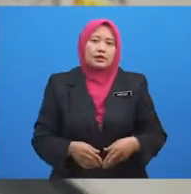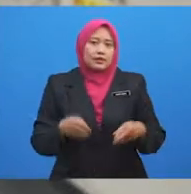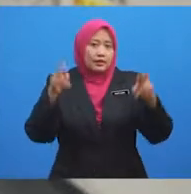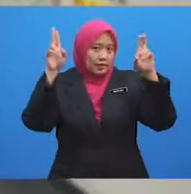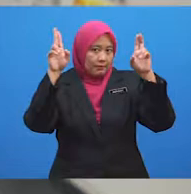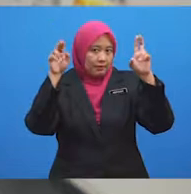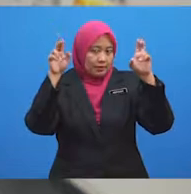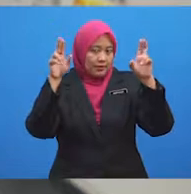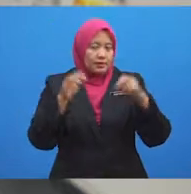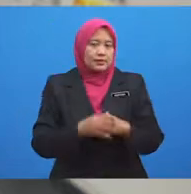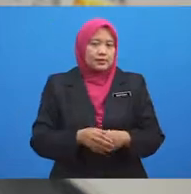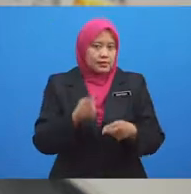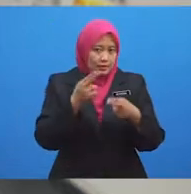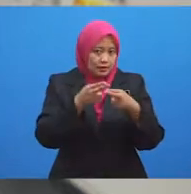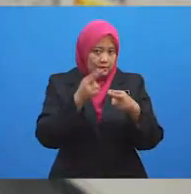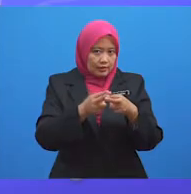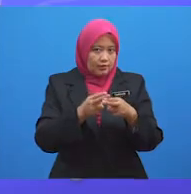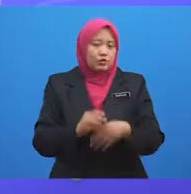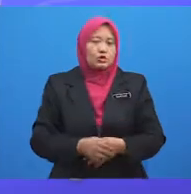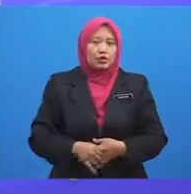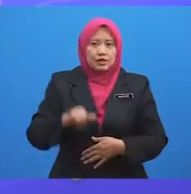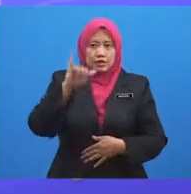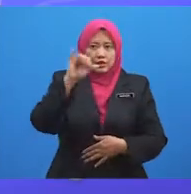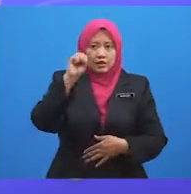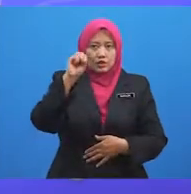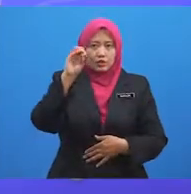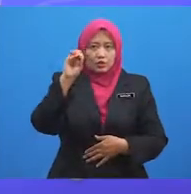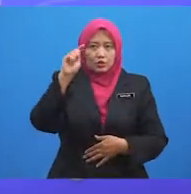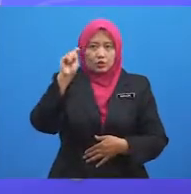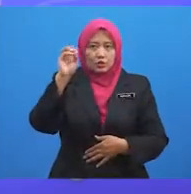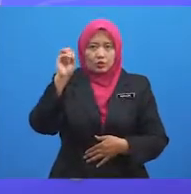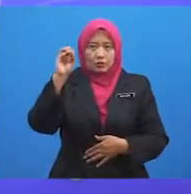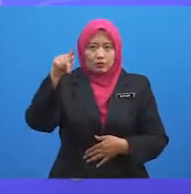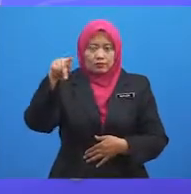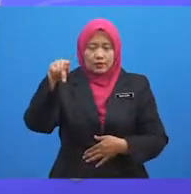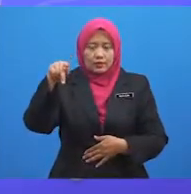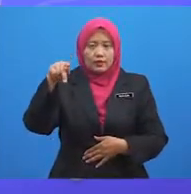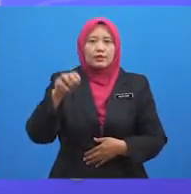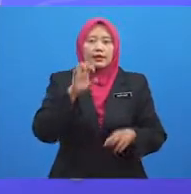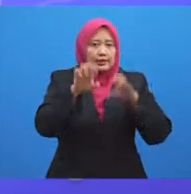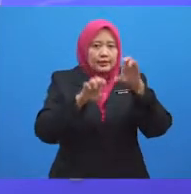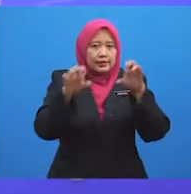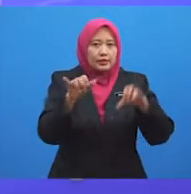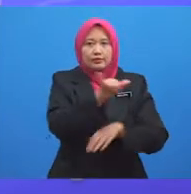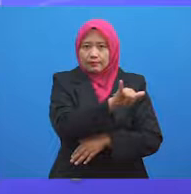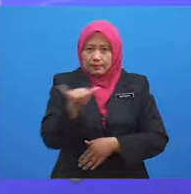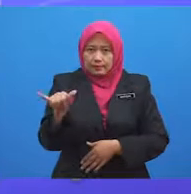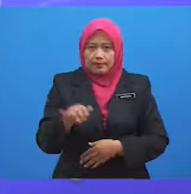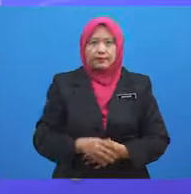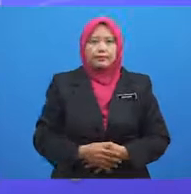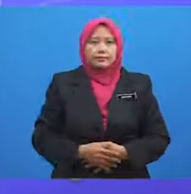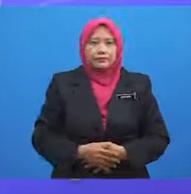Jadi, apakah yang dimaksudkan dengan isotop? Isotop ialah